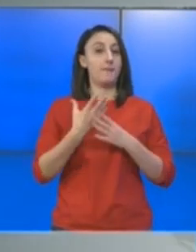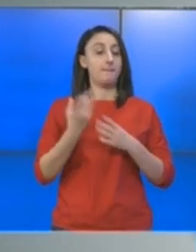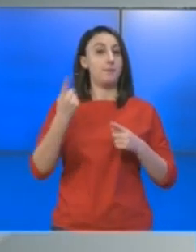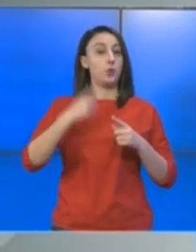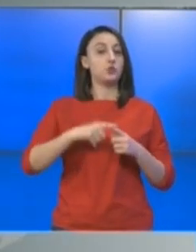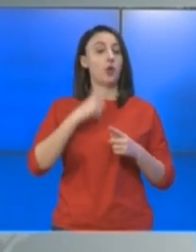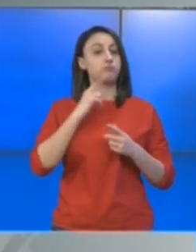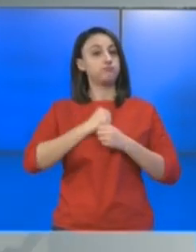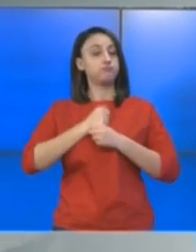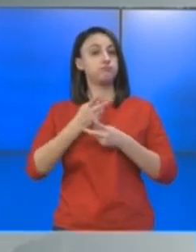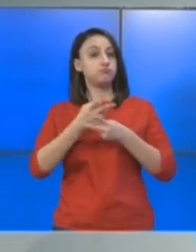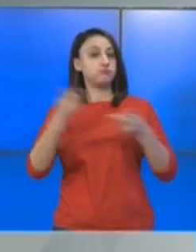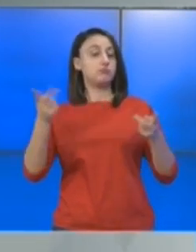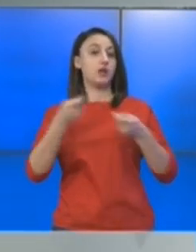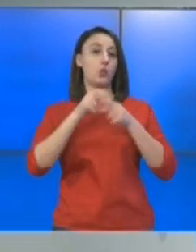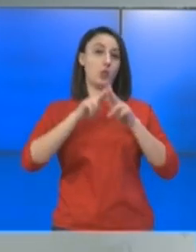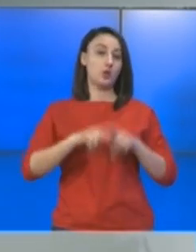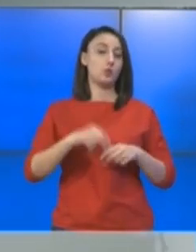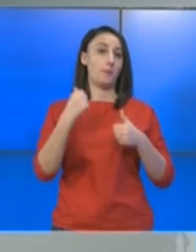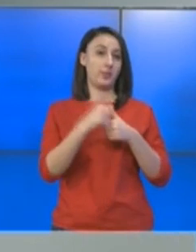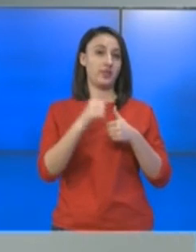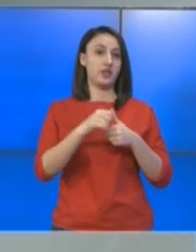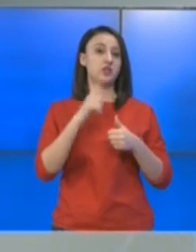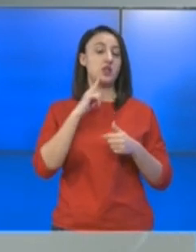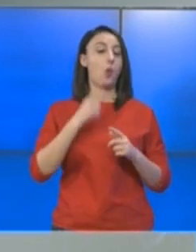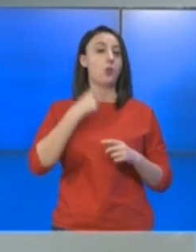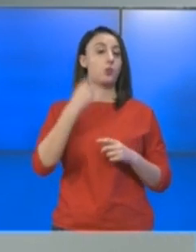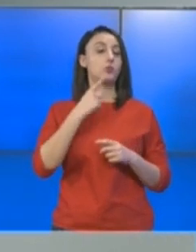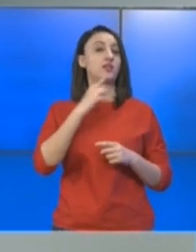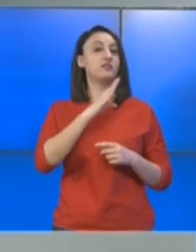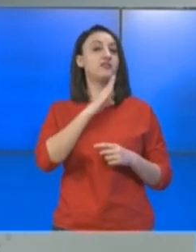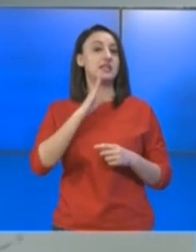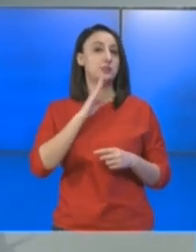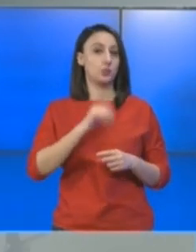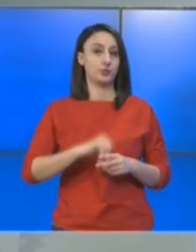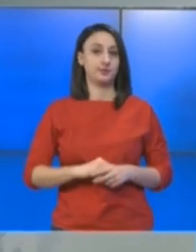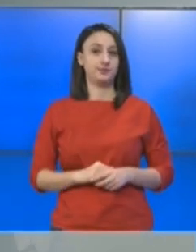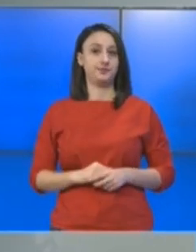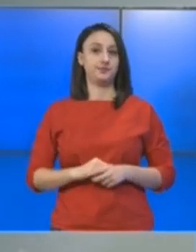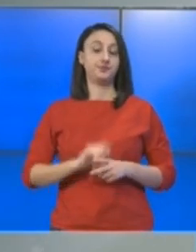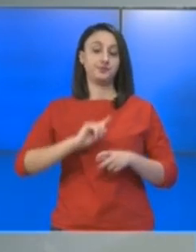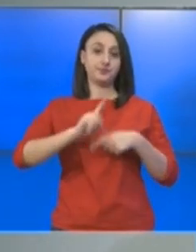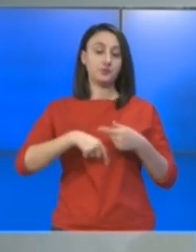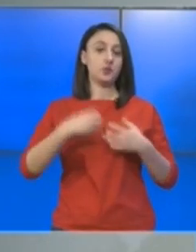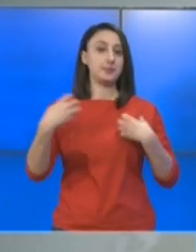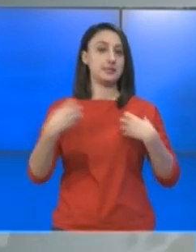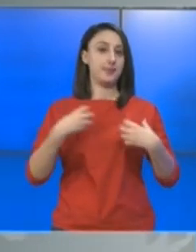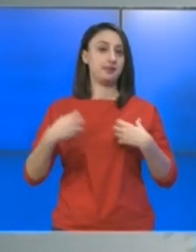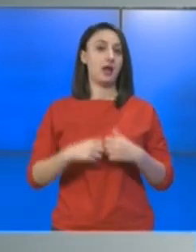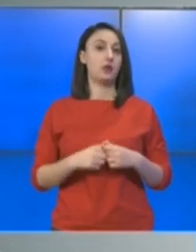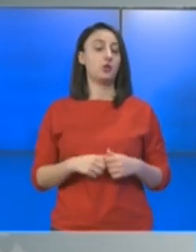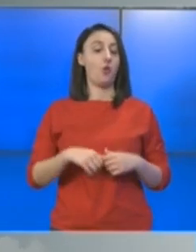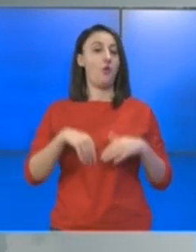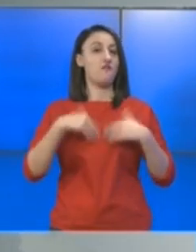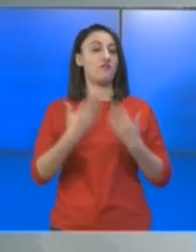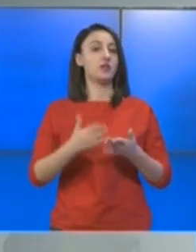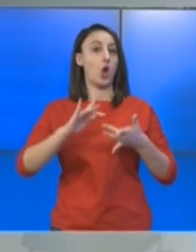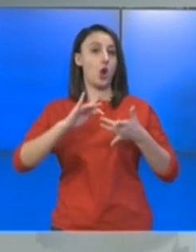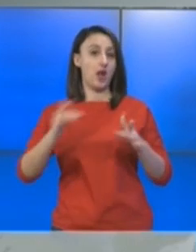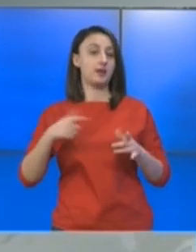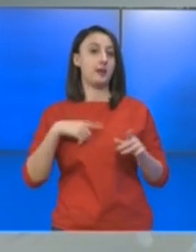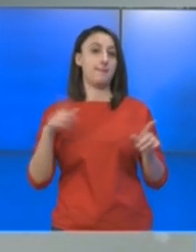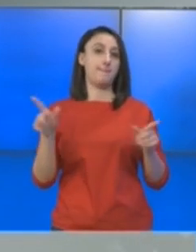ținut să împartă bucuria și cu restul prietenilor așa că sau lăudat pe rețelele de socializare în urmă spectacolului oferit în mediul